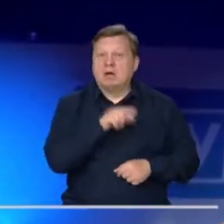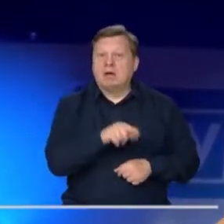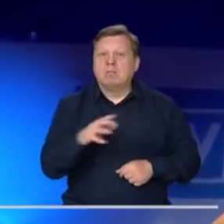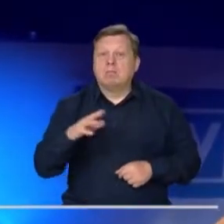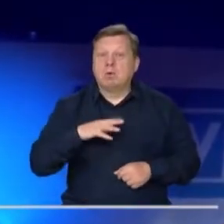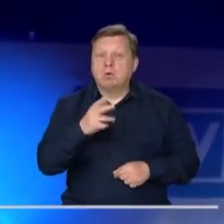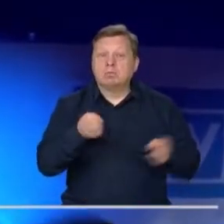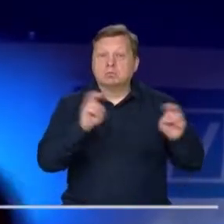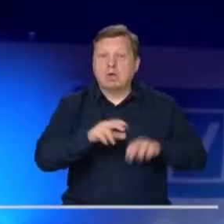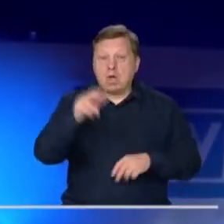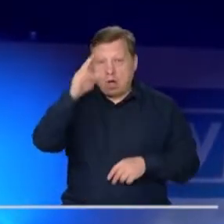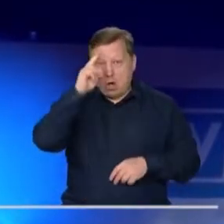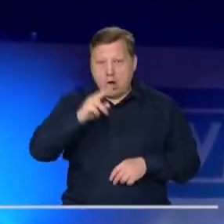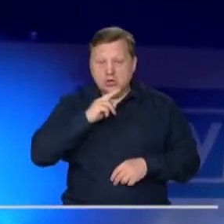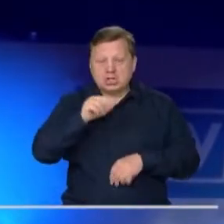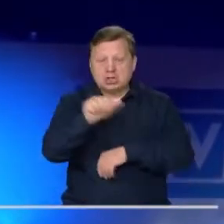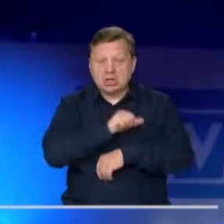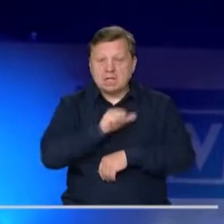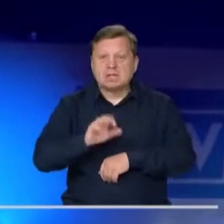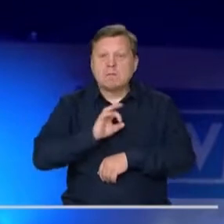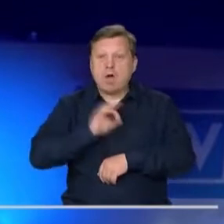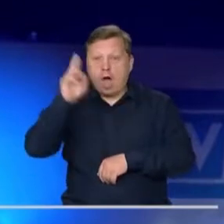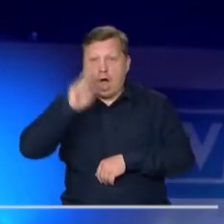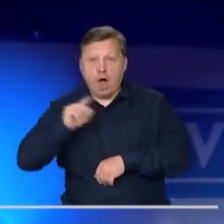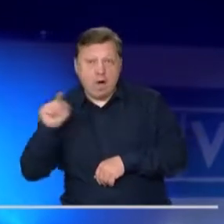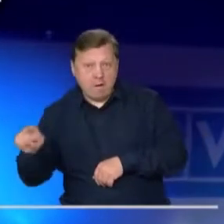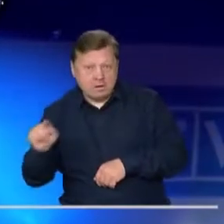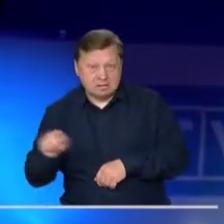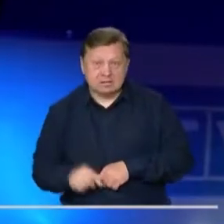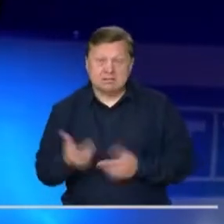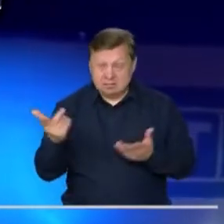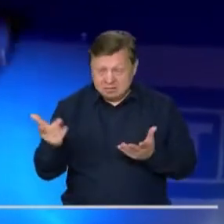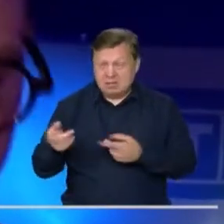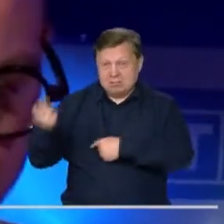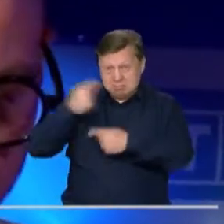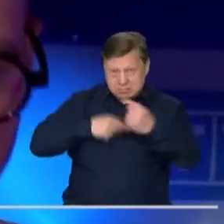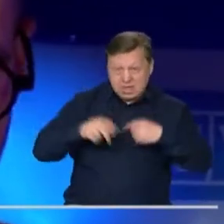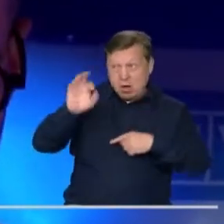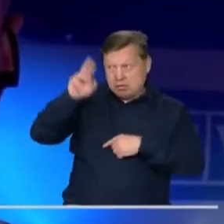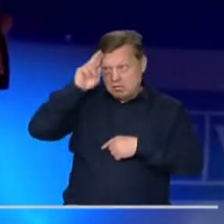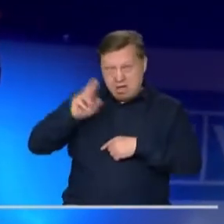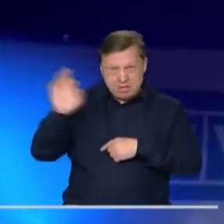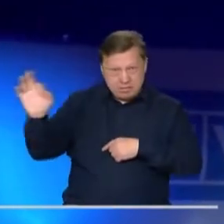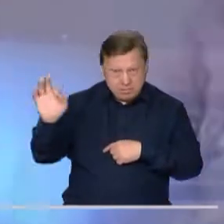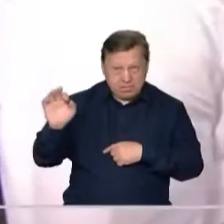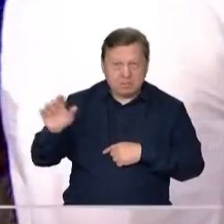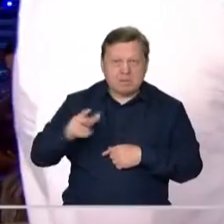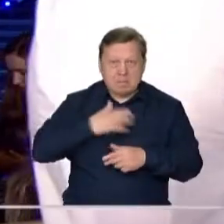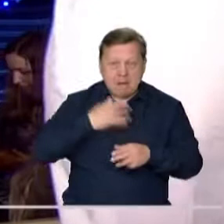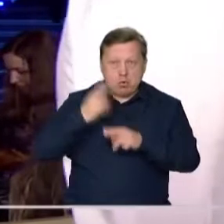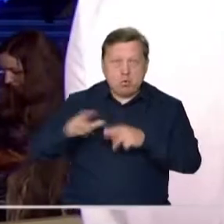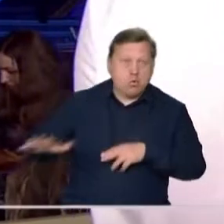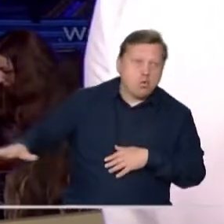był ojciec chrzestny naszego taty, więc tutaj nasze korzenie takie, gdzie ze strony właśnie taty też mamy kuzynów,